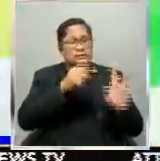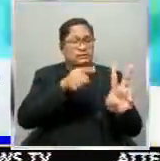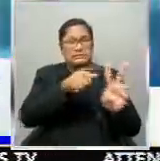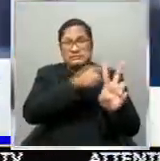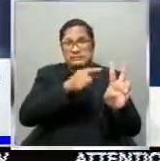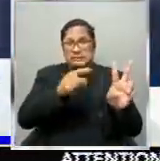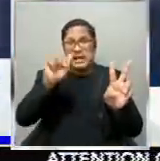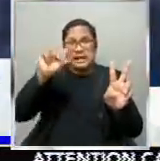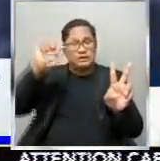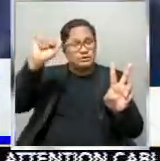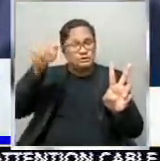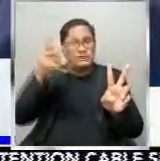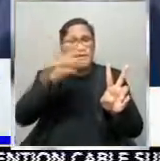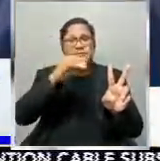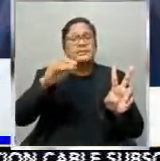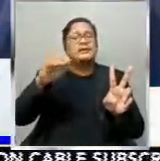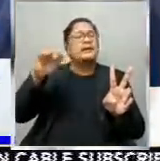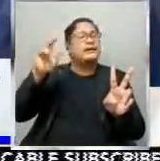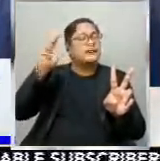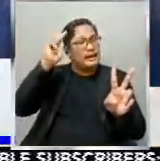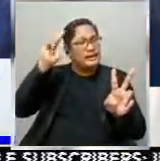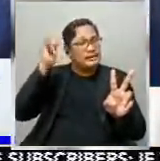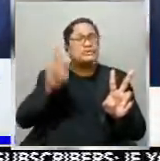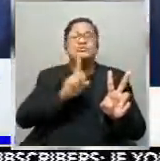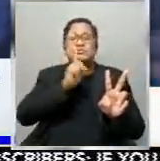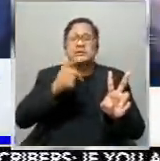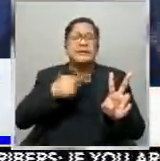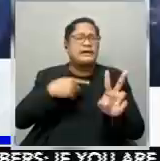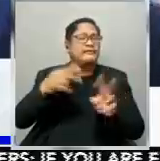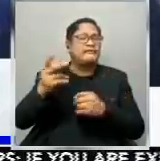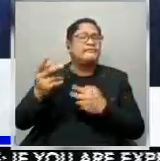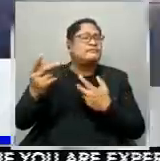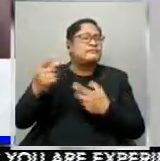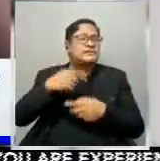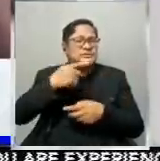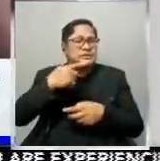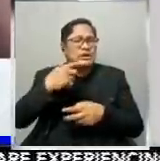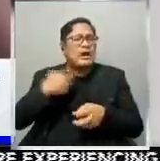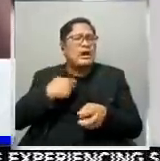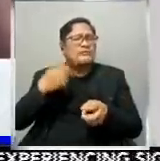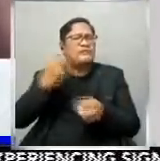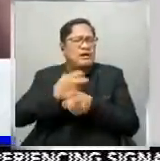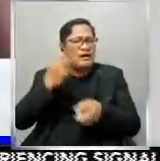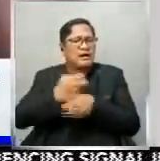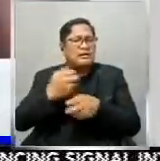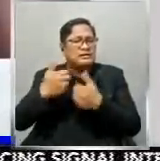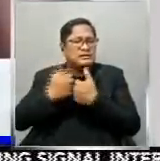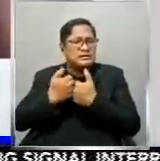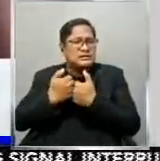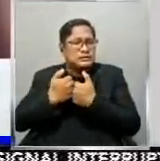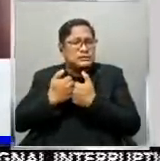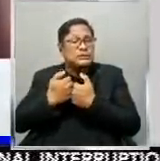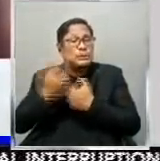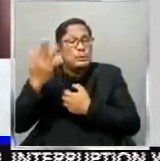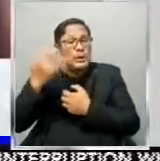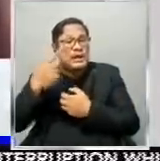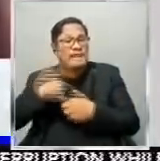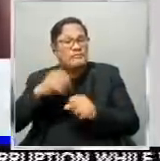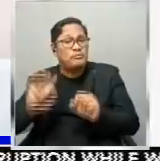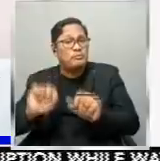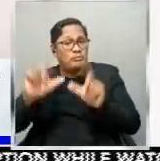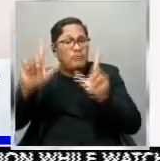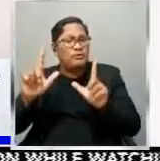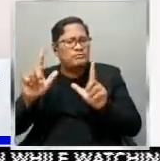Padilla. Umugong ang balita na on the rocks ang kanilang relasyon dahil sa ilang post na tila nagpapahiwatig